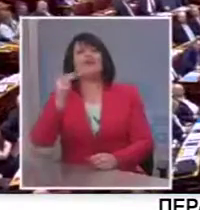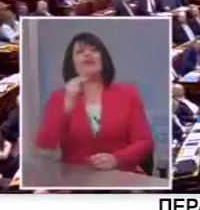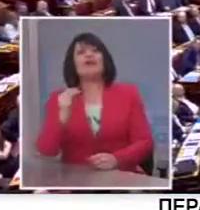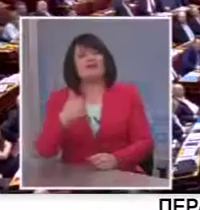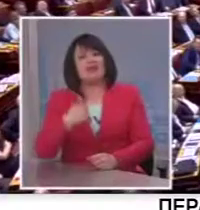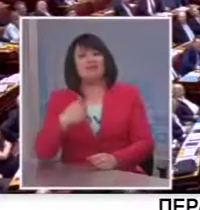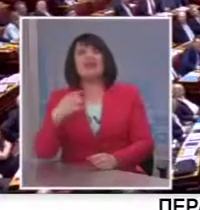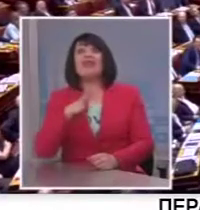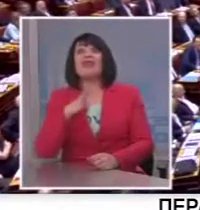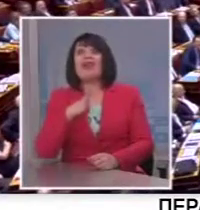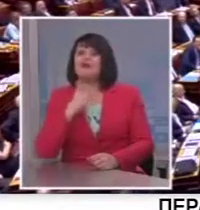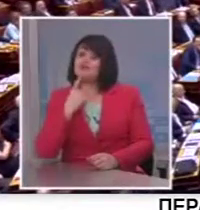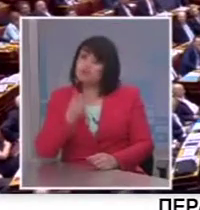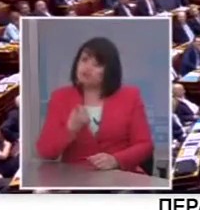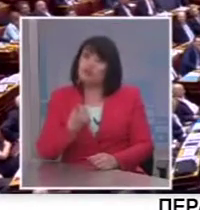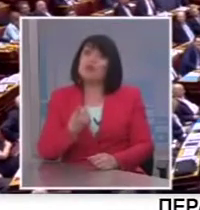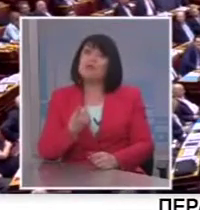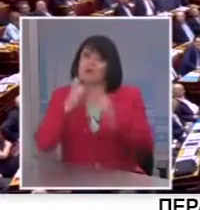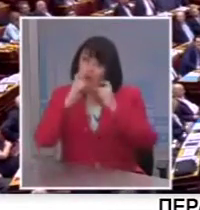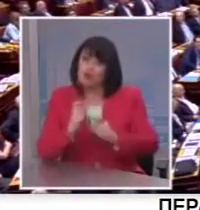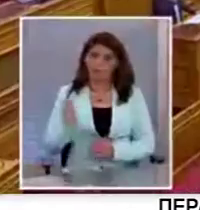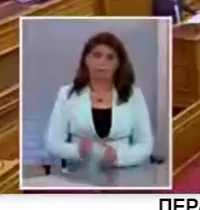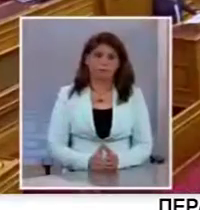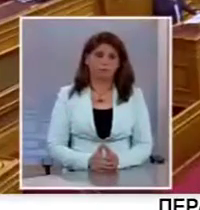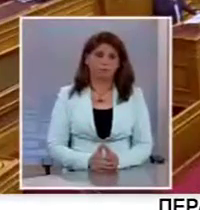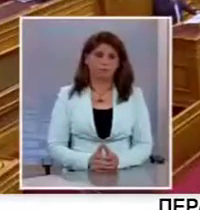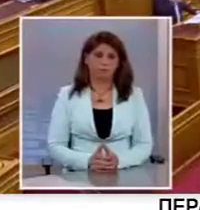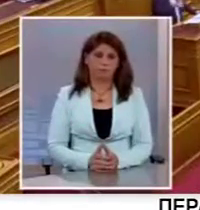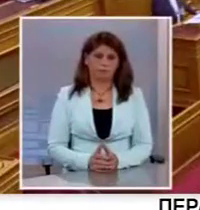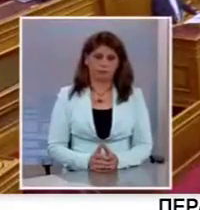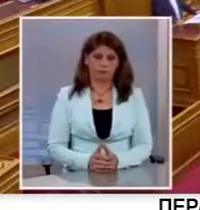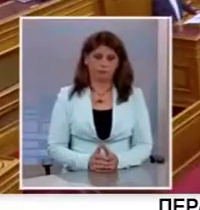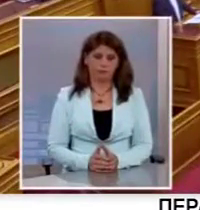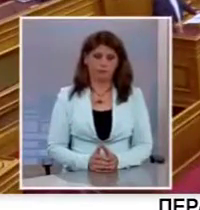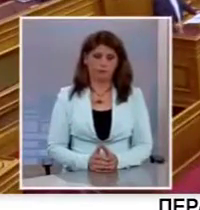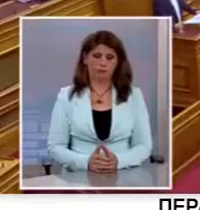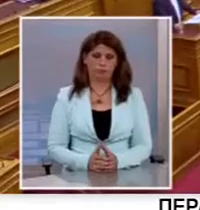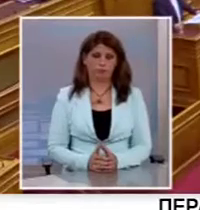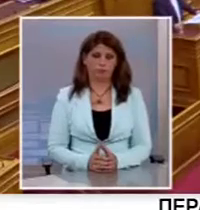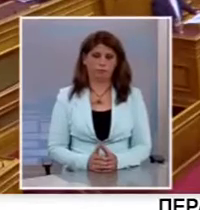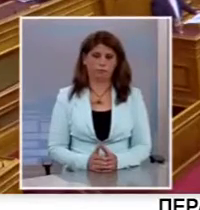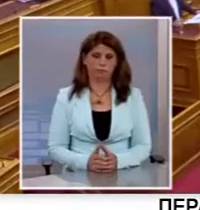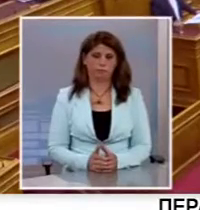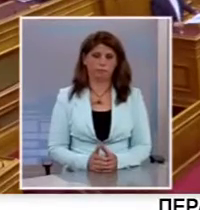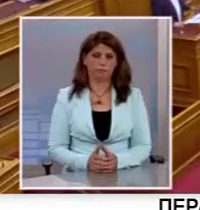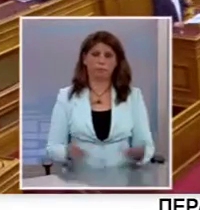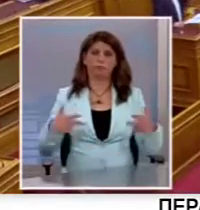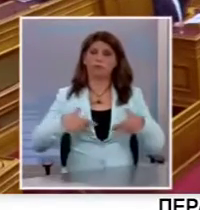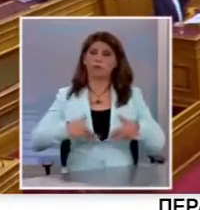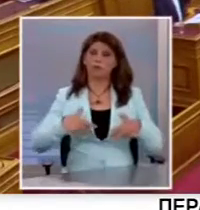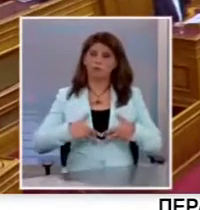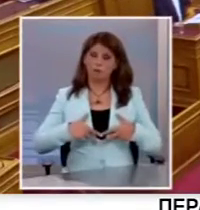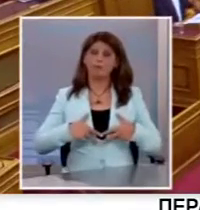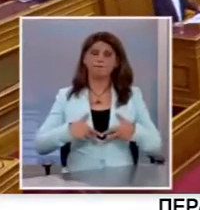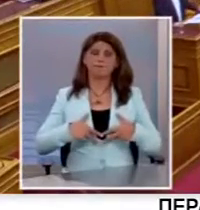Έξω από τη Βουλή πραγματοποιήθηκαν συλλαλητήρια κατά του νομοσχεδίου, ενώ σημειώθηκαν μικροεπισόδια. Ξαναστείνουμε την Ελλάδα στα πόδια της,